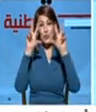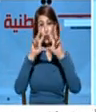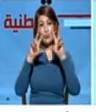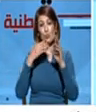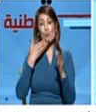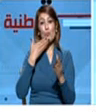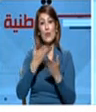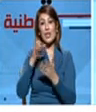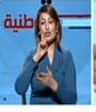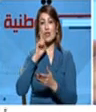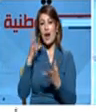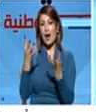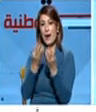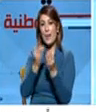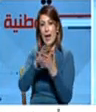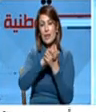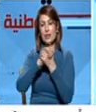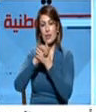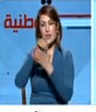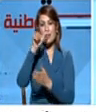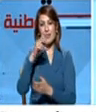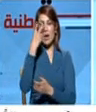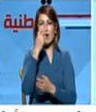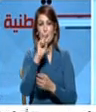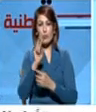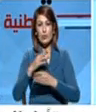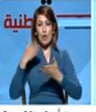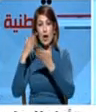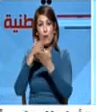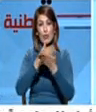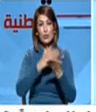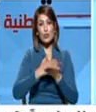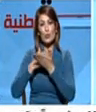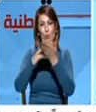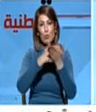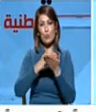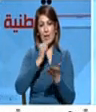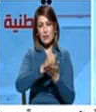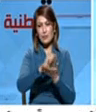لان ومن خلال وبيشوفوا عمليه توزيع البريد